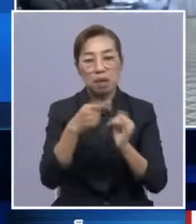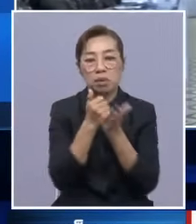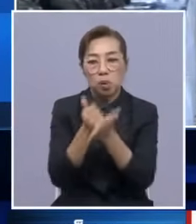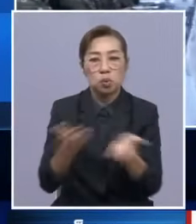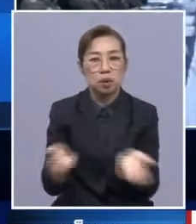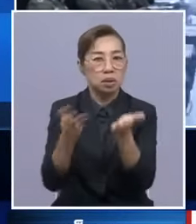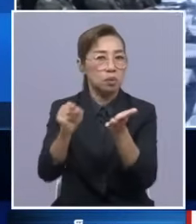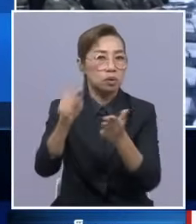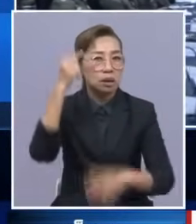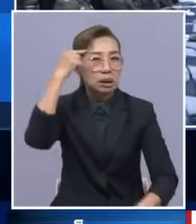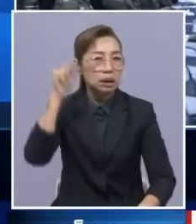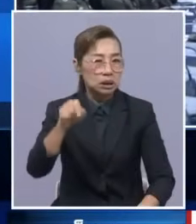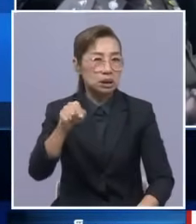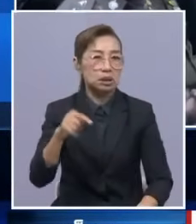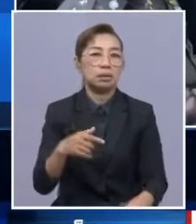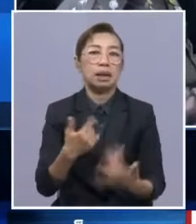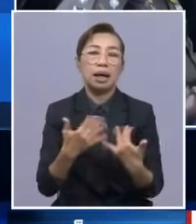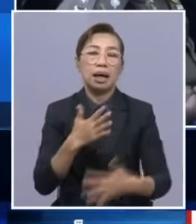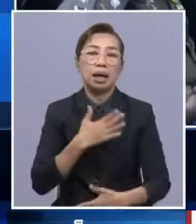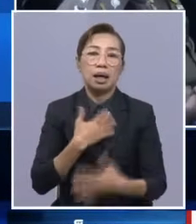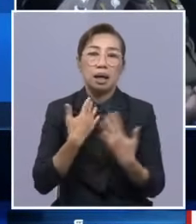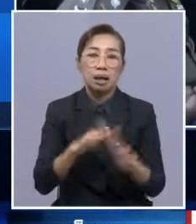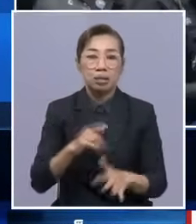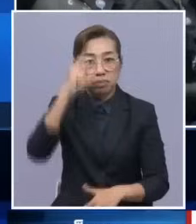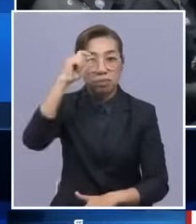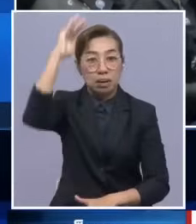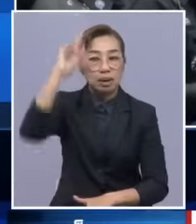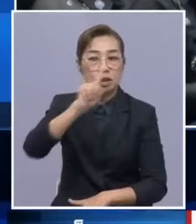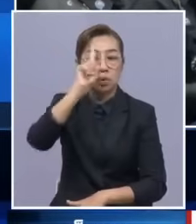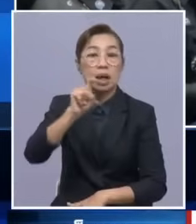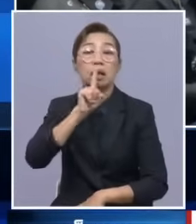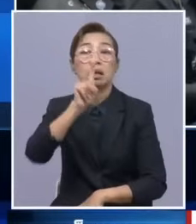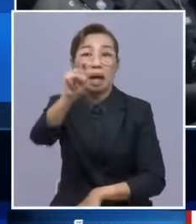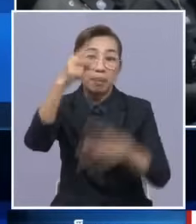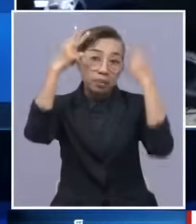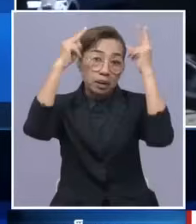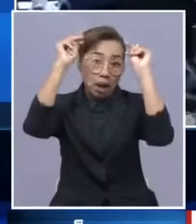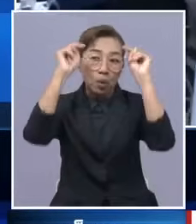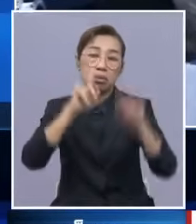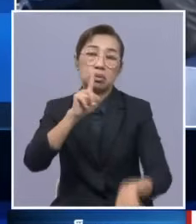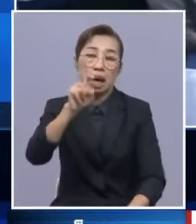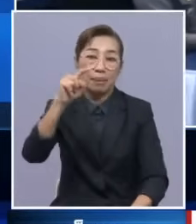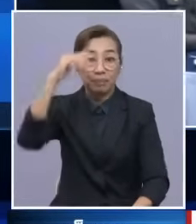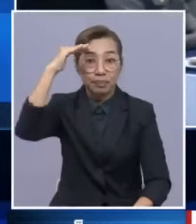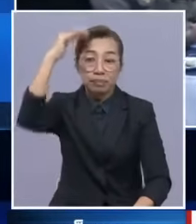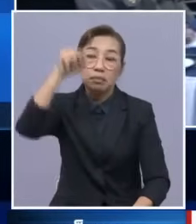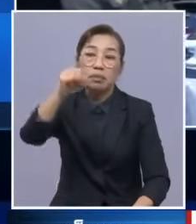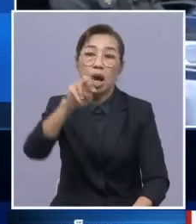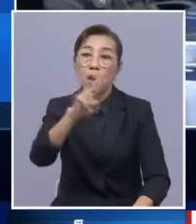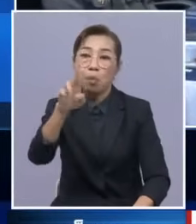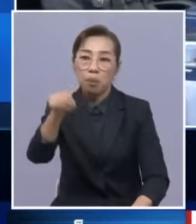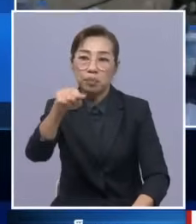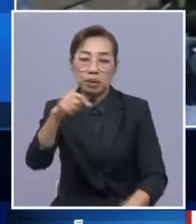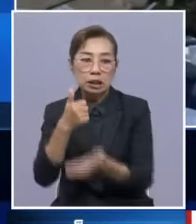างโดดเด่นไม่อย่างใดก็อย่างหนึ่งทีนี้ก็เลยตั้งคำถามค่ะไปถึงนายกเศรษฐาถามเลยว่าระบบอุป